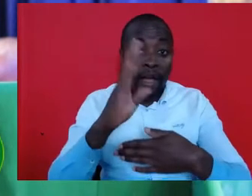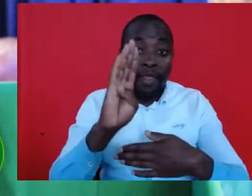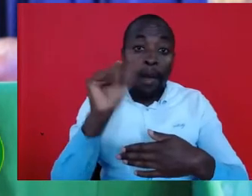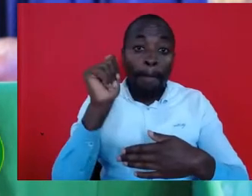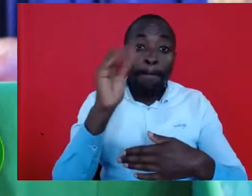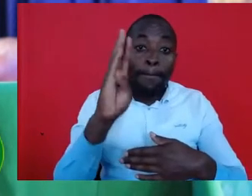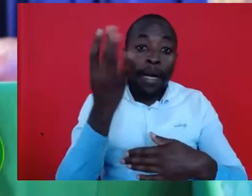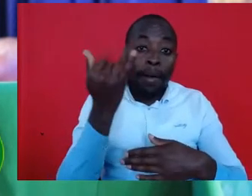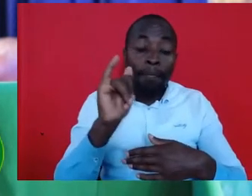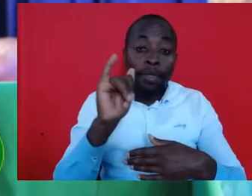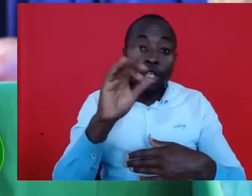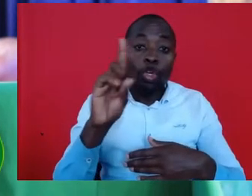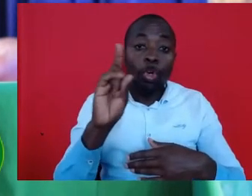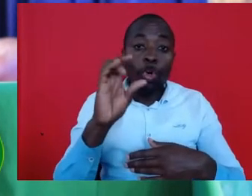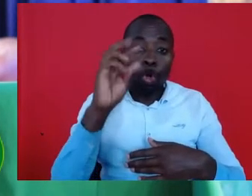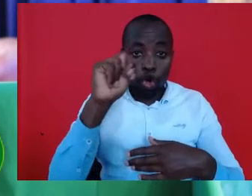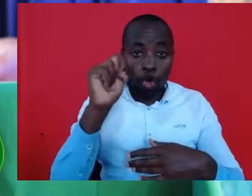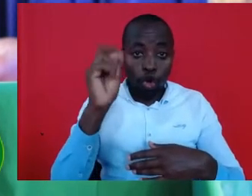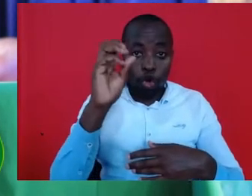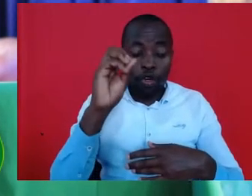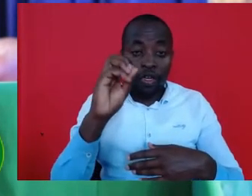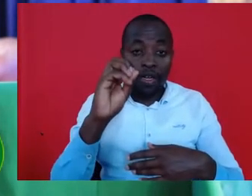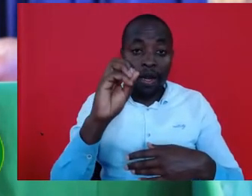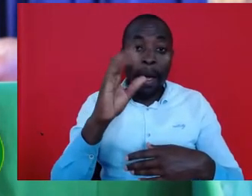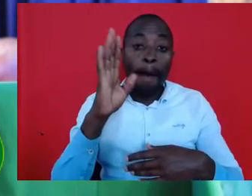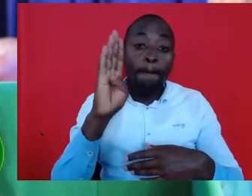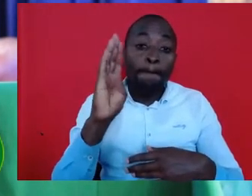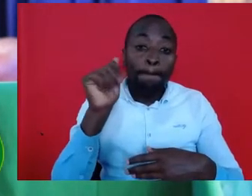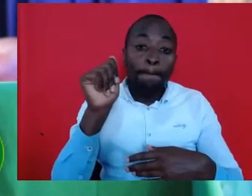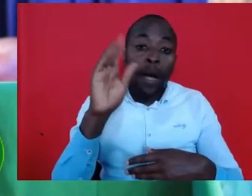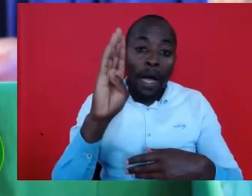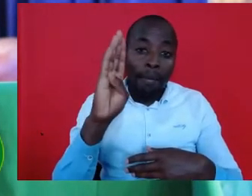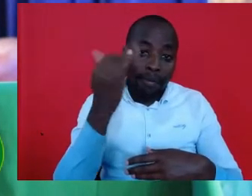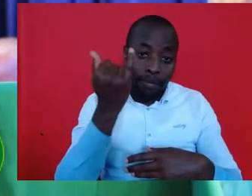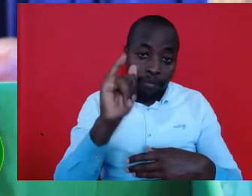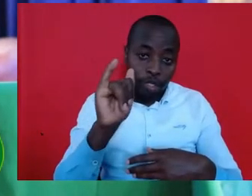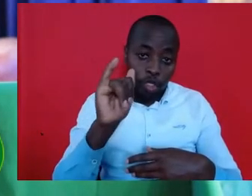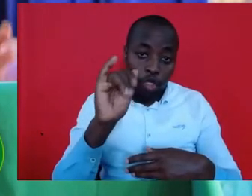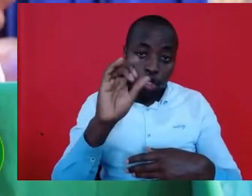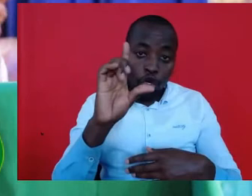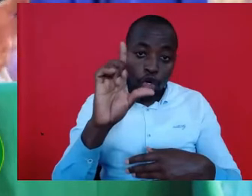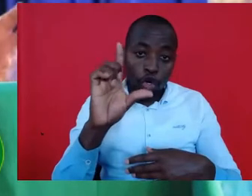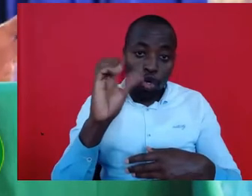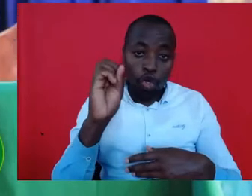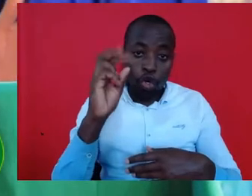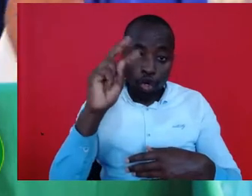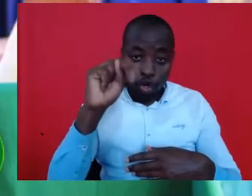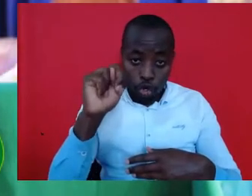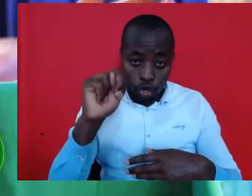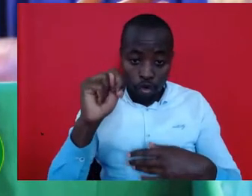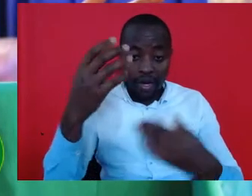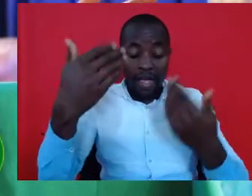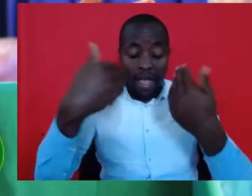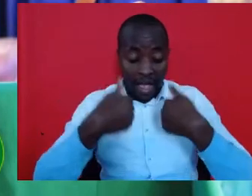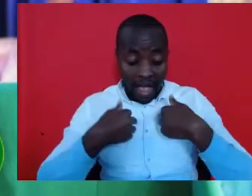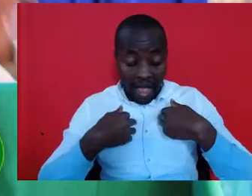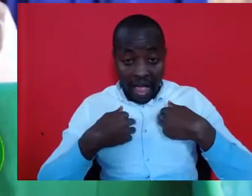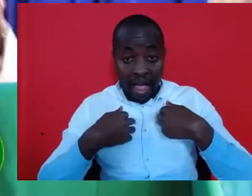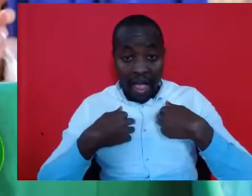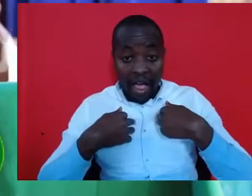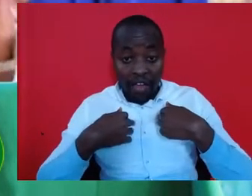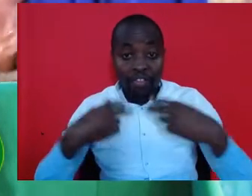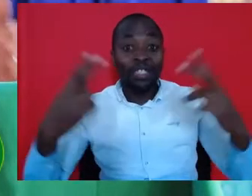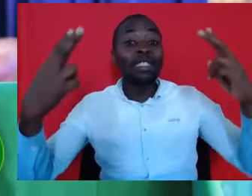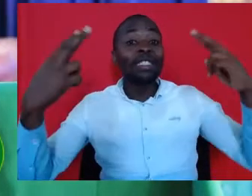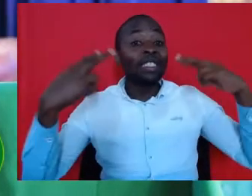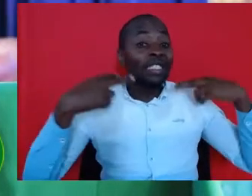Wababuloni katika sera yao walikuwa wanawachukua watu na kuwapeleka Babiloni. Wanawatoa